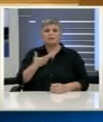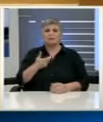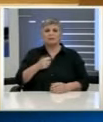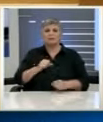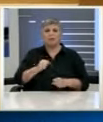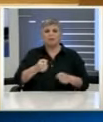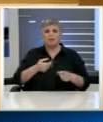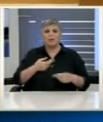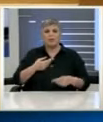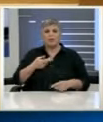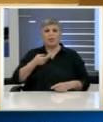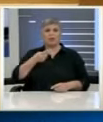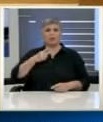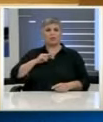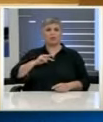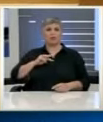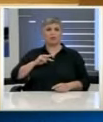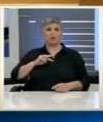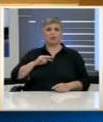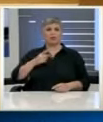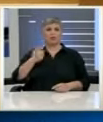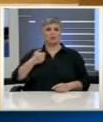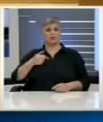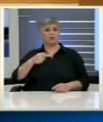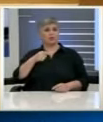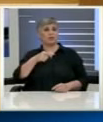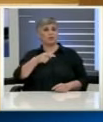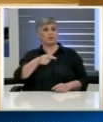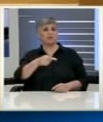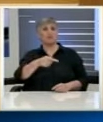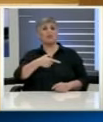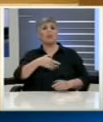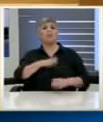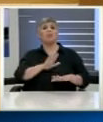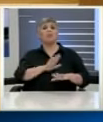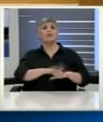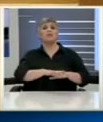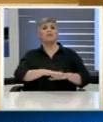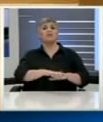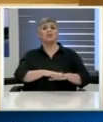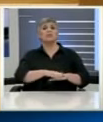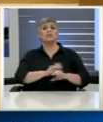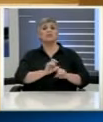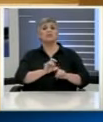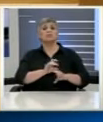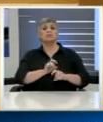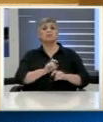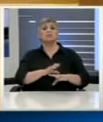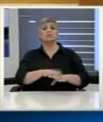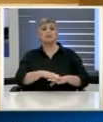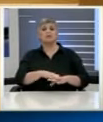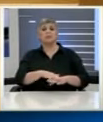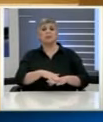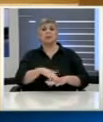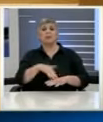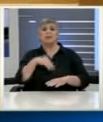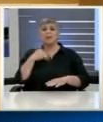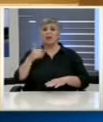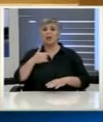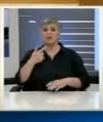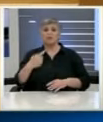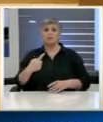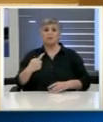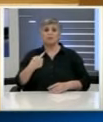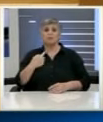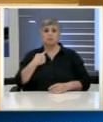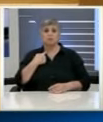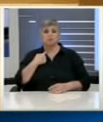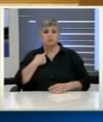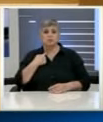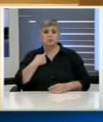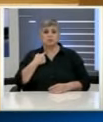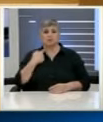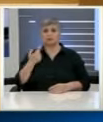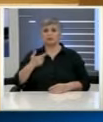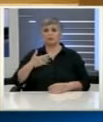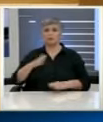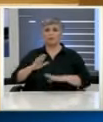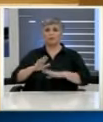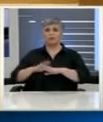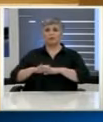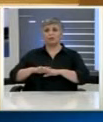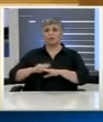κύριε τσίπρα δεν φταίτε ποτέ για τίποτα για την αποτυχία στη διαπραγμάτευση φταίει η αντιπολίτευση για τα capital